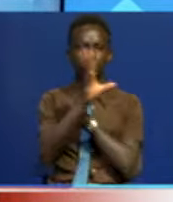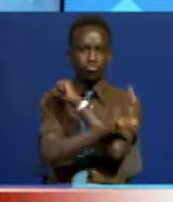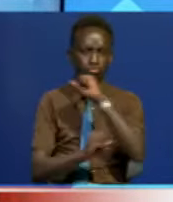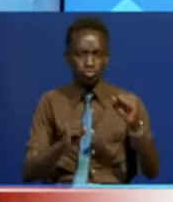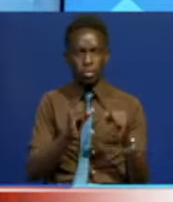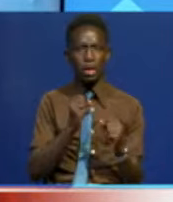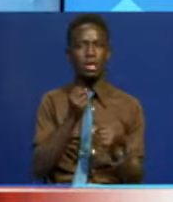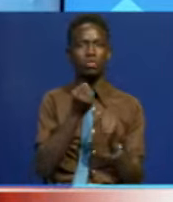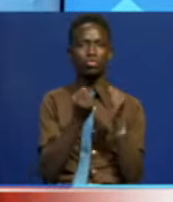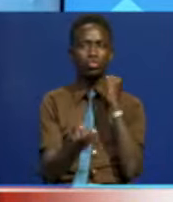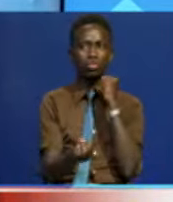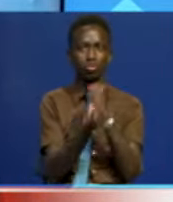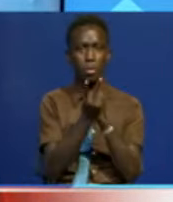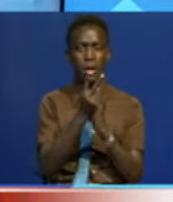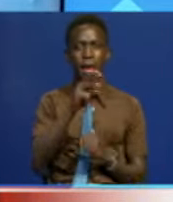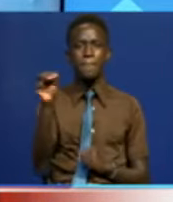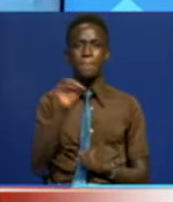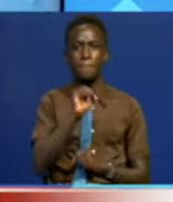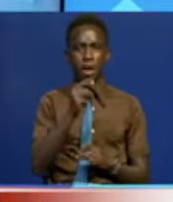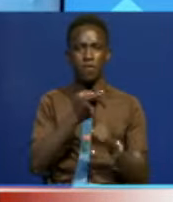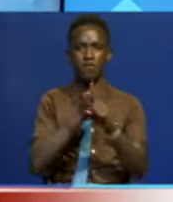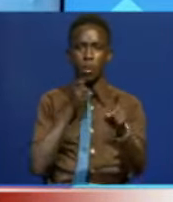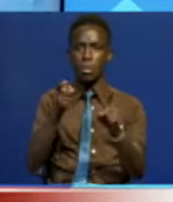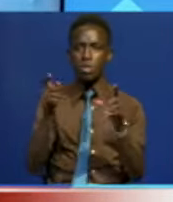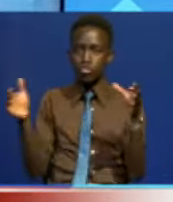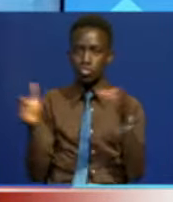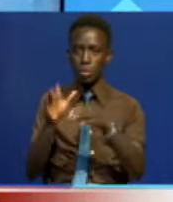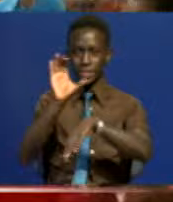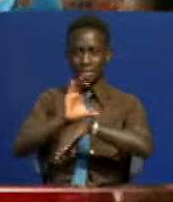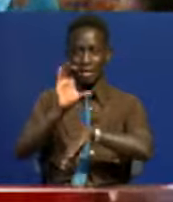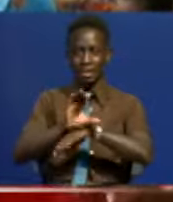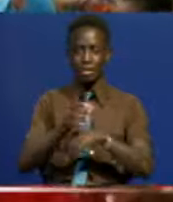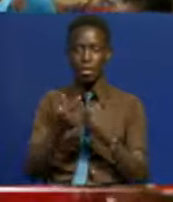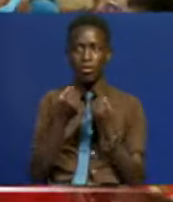shirika hilo. Habari zaidi ni katika mizani yetu ya haki.